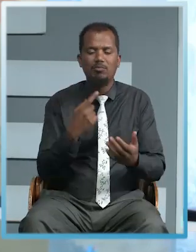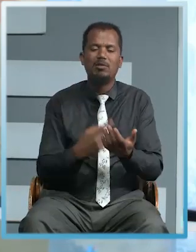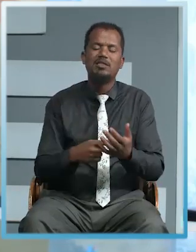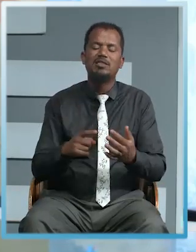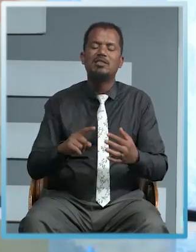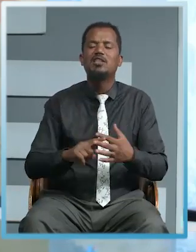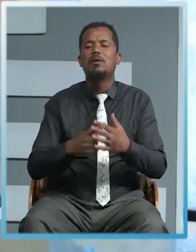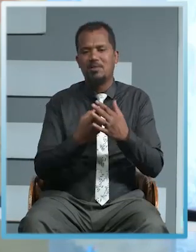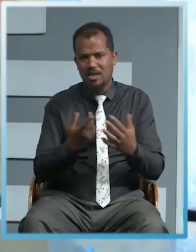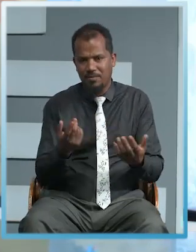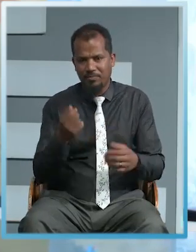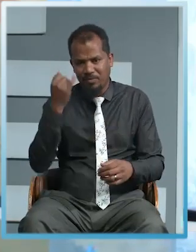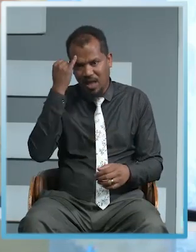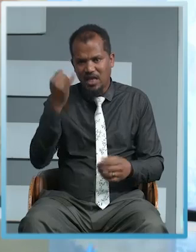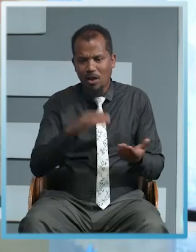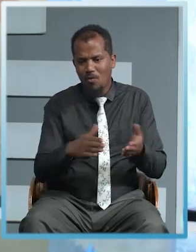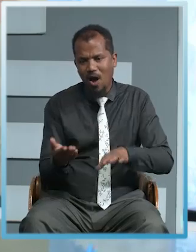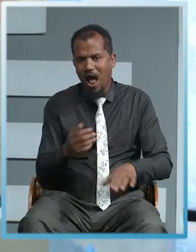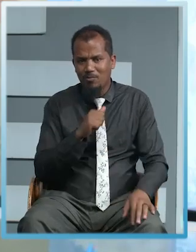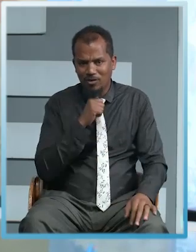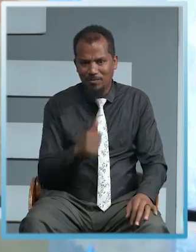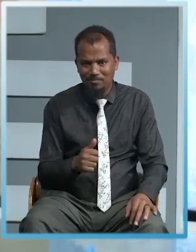በዚህ መንገድ ተጸነሰ። ሐሳቡ አልሞተም።